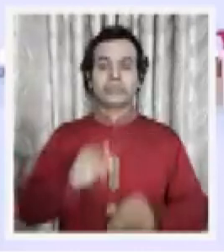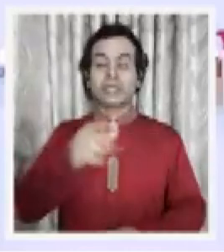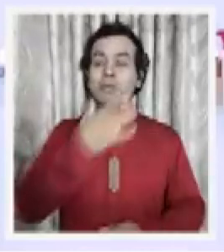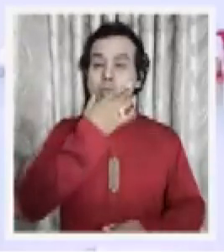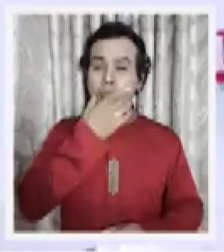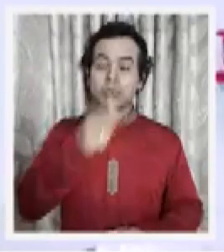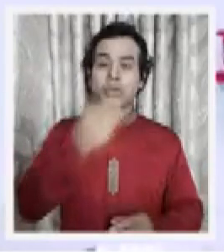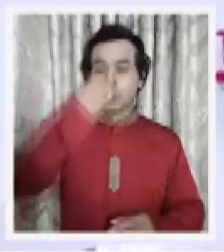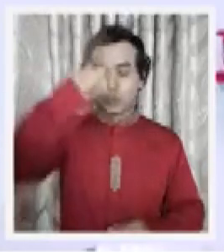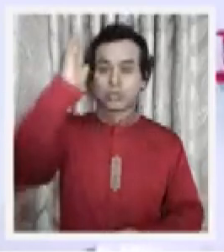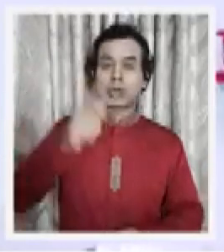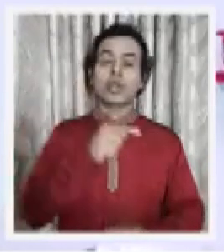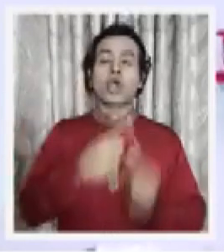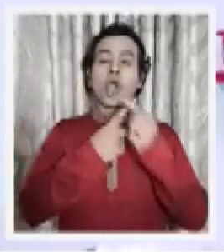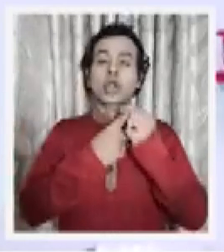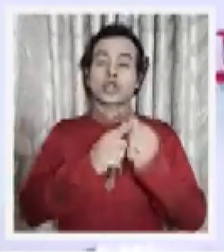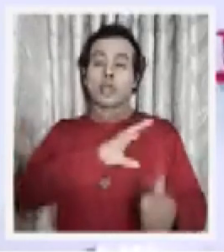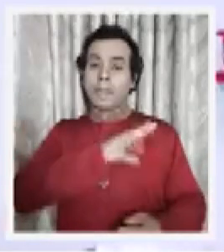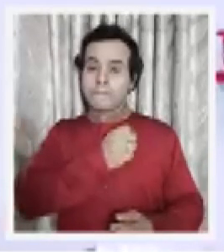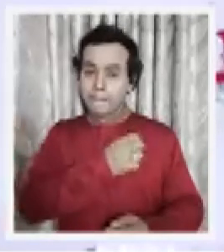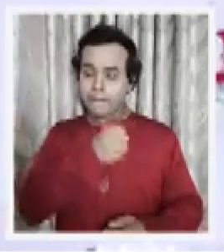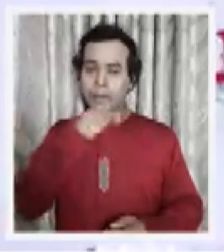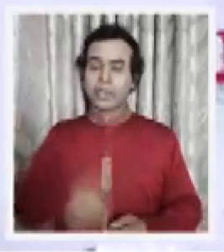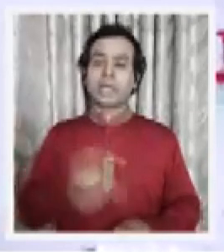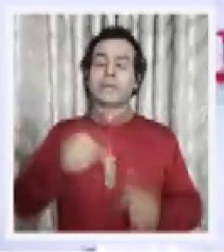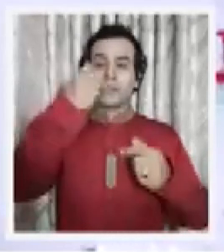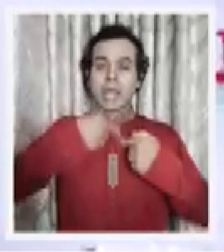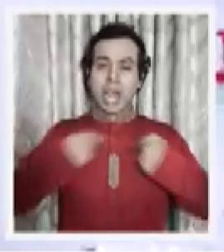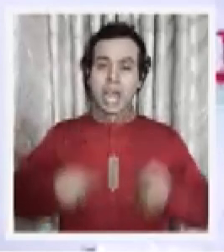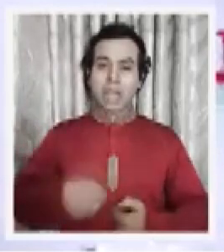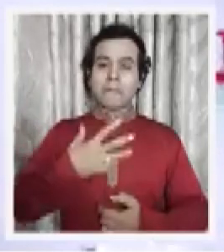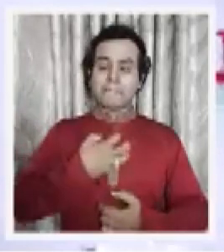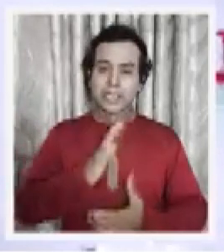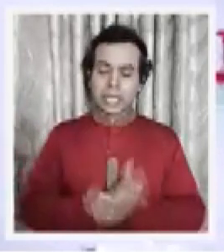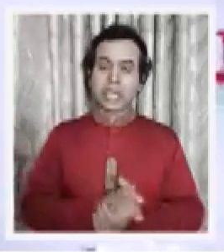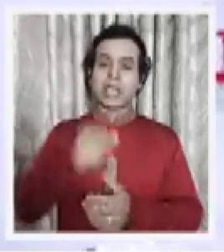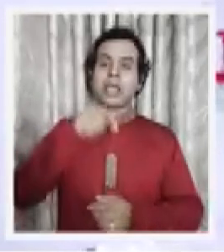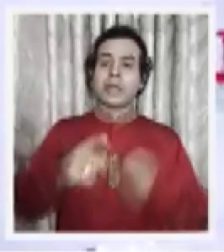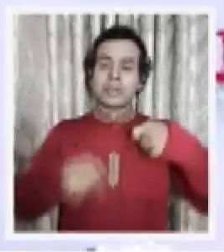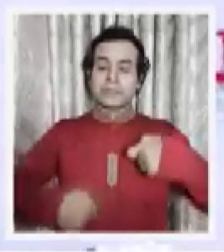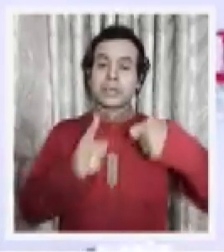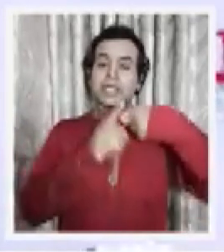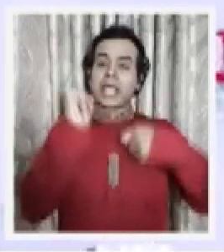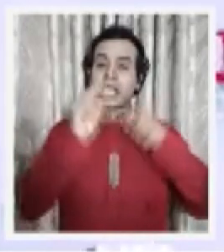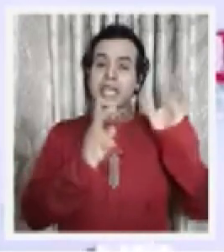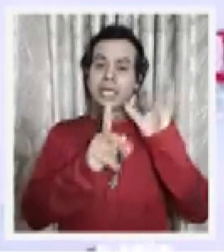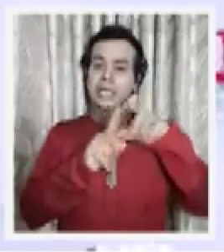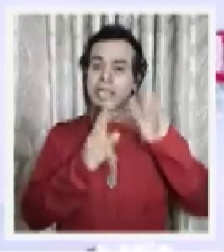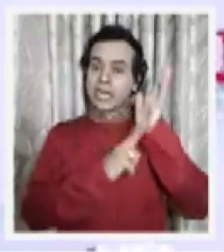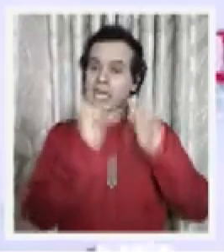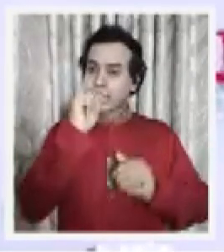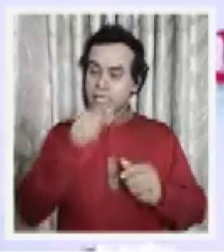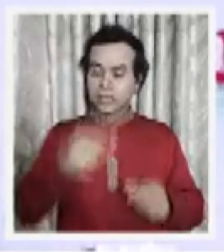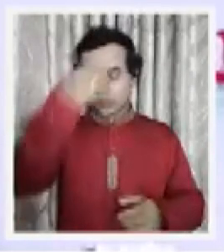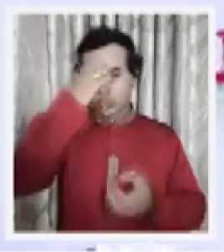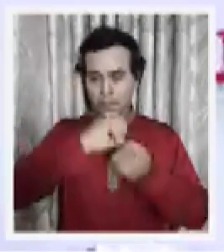যাদের অসংক্রামক ব্যাধি আছে দীর্ঘদিনের, যেমন উচ্চ রক্তচাপ, ডায়াবেটিস, হার্ট ডিজিজ, কিডনি ডিজিজ বা ফুসফুসের ডিজিজ, তারা